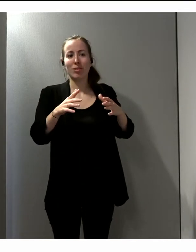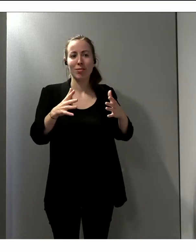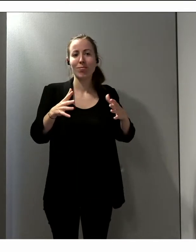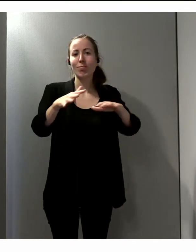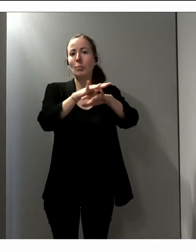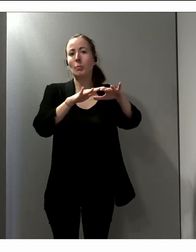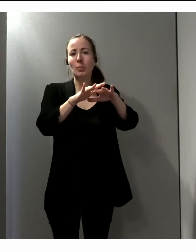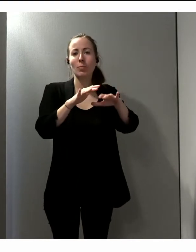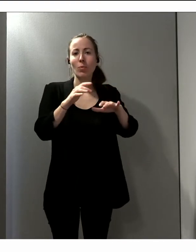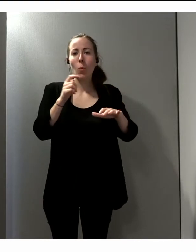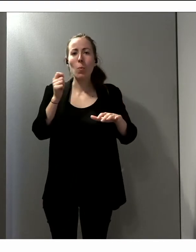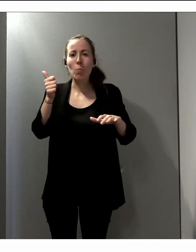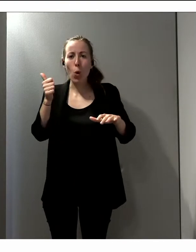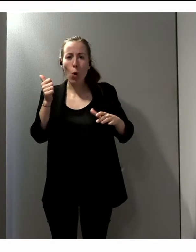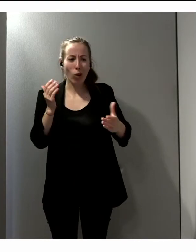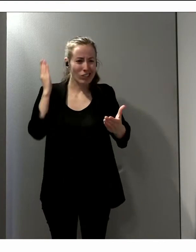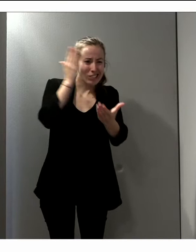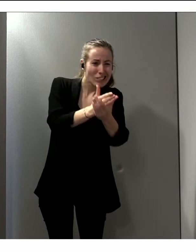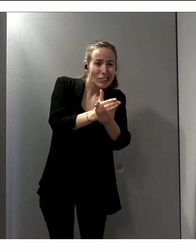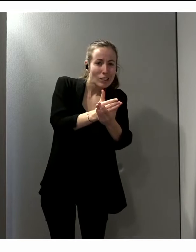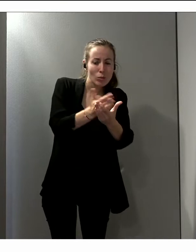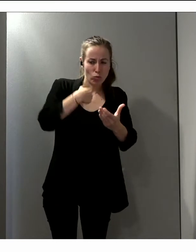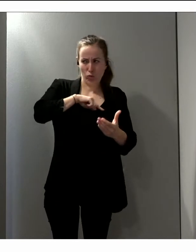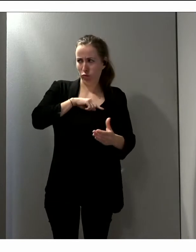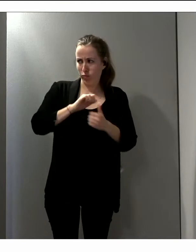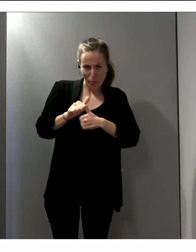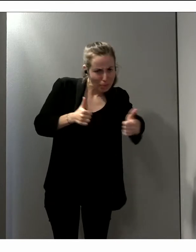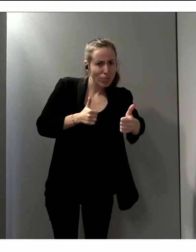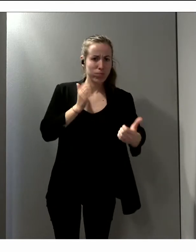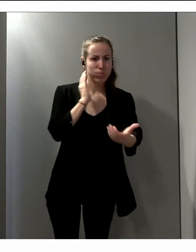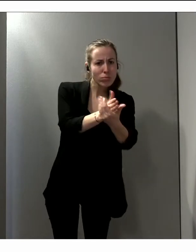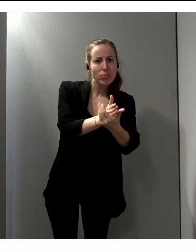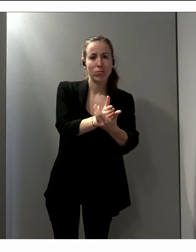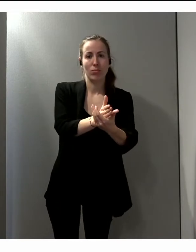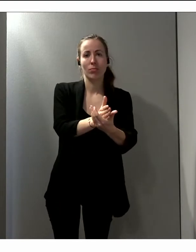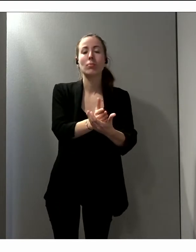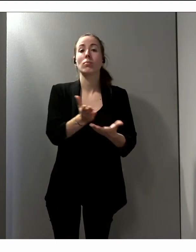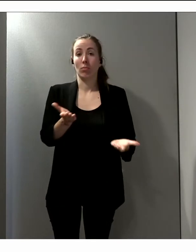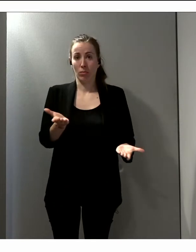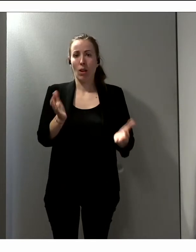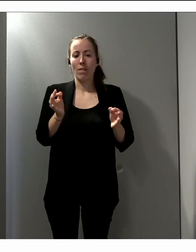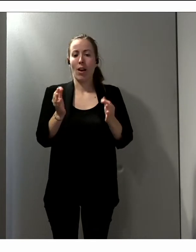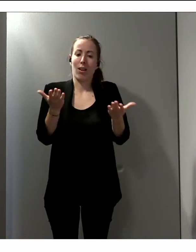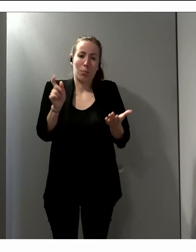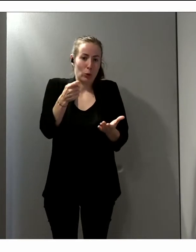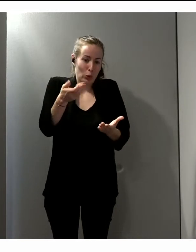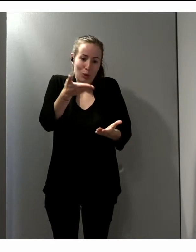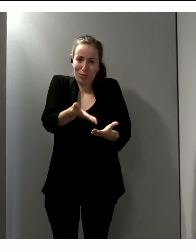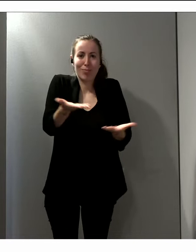peu investis ou des espaces peu exploités, nous sommes intéressés à la question de l'accès au travail. Et bien évidemment, il n'est